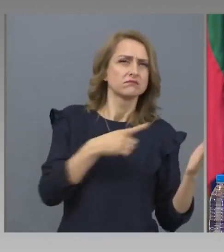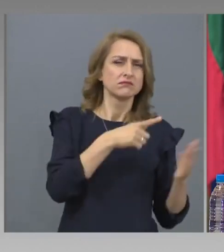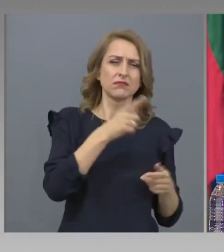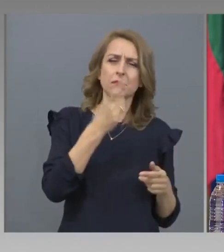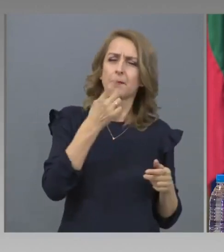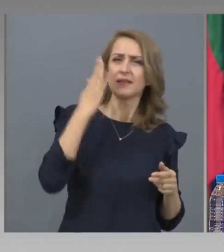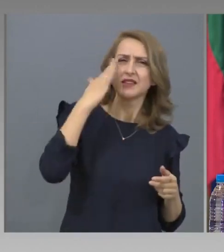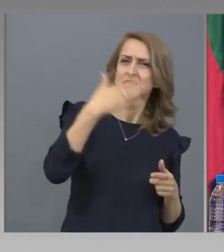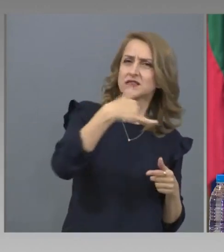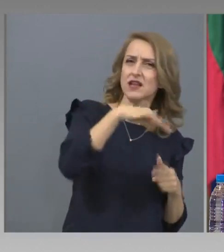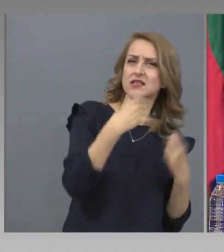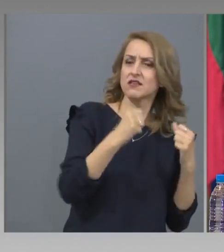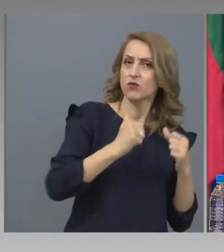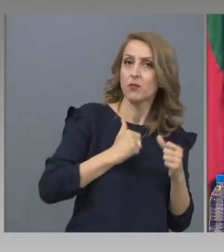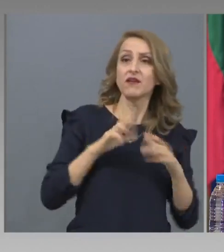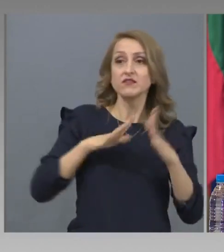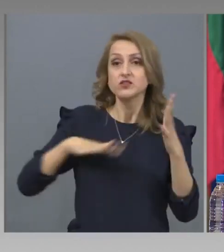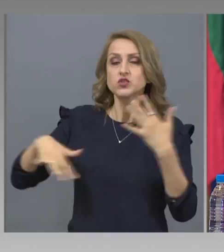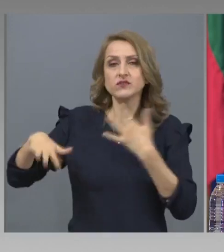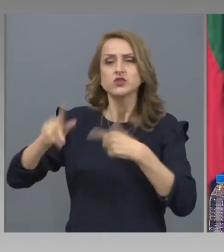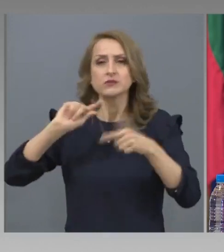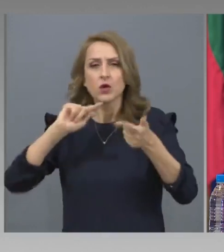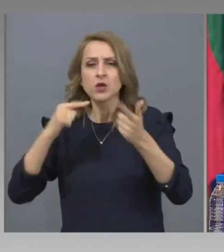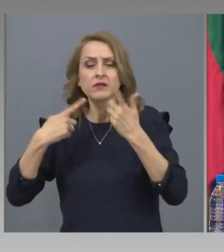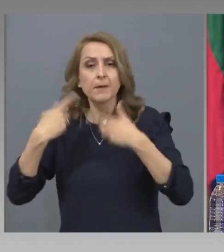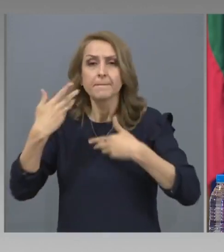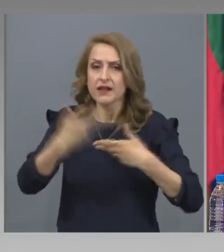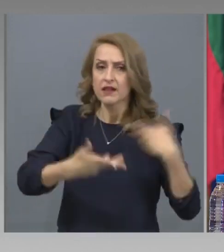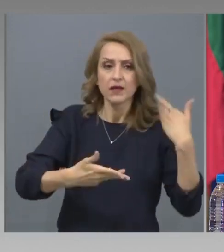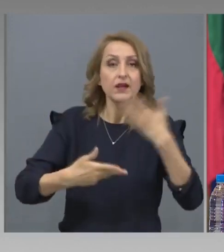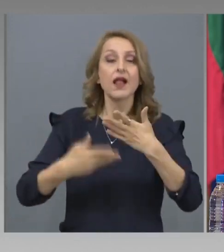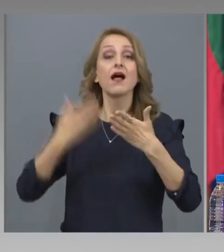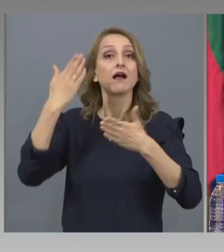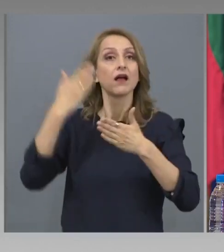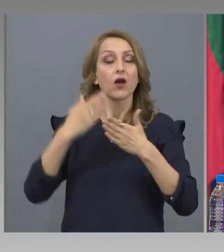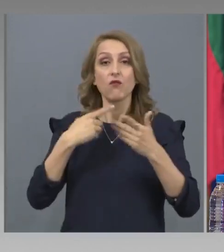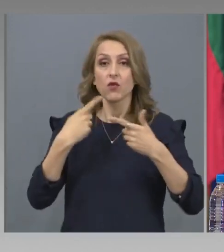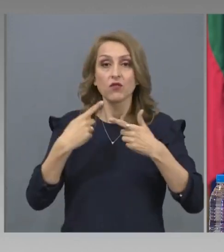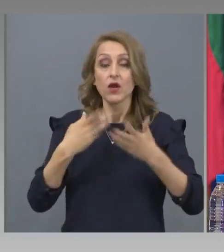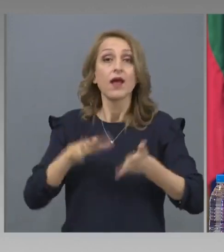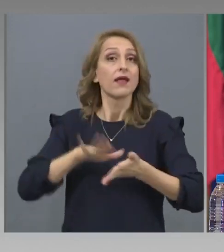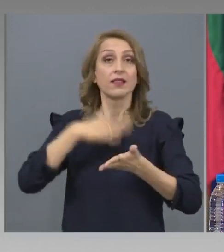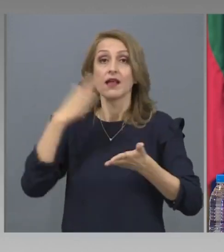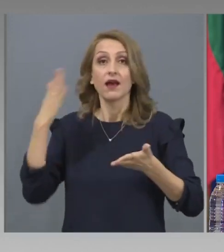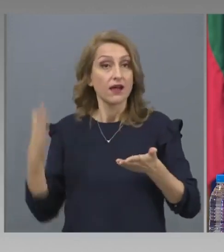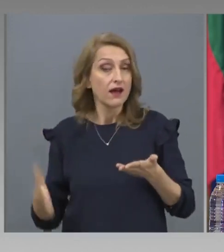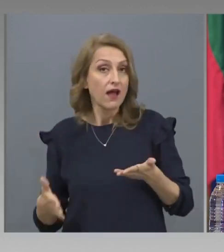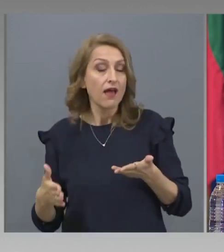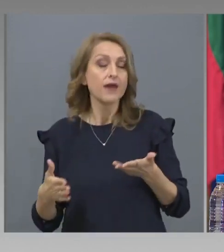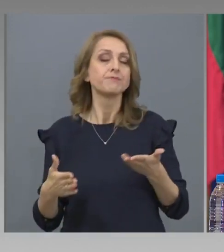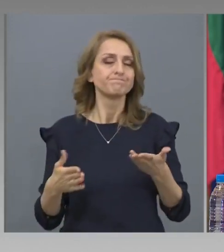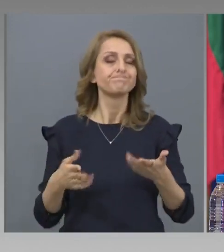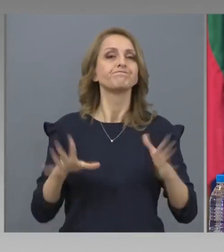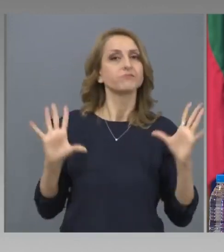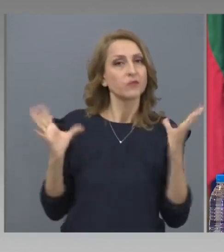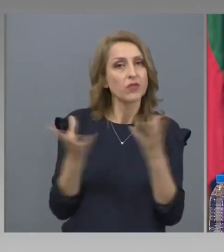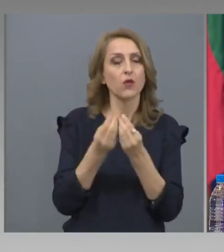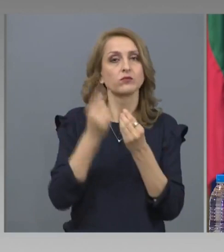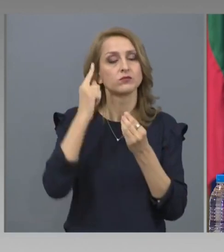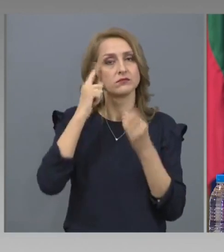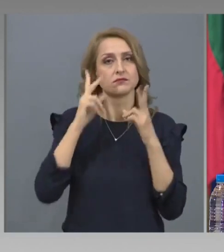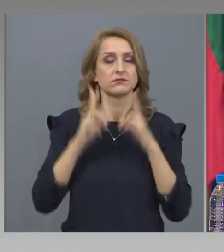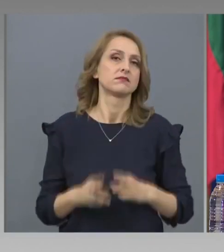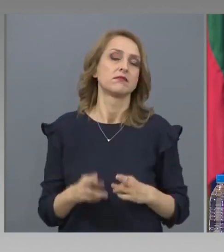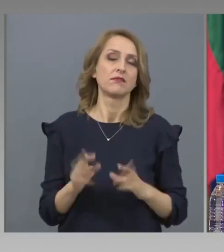много. Накрая, категорично, като един, считаме, че КПП-тата изиграха много важна